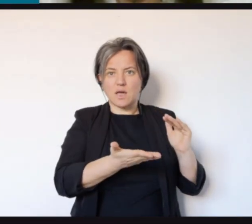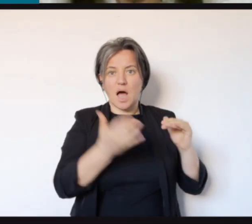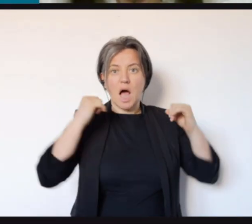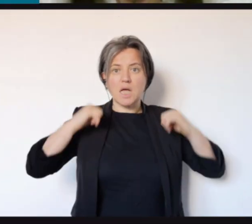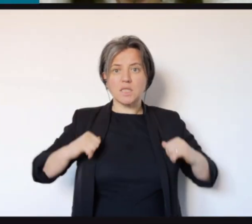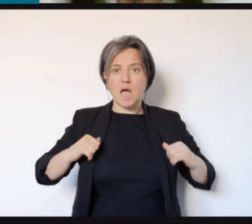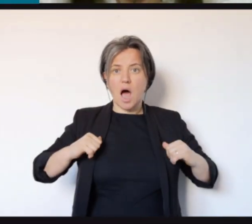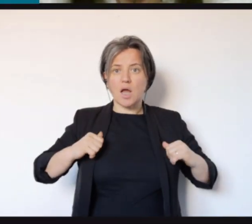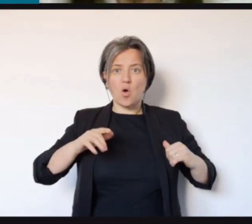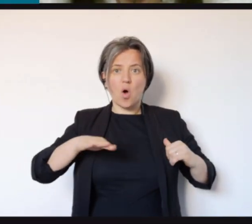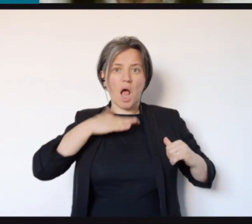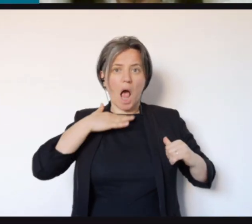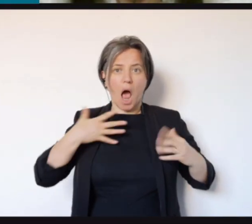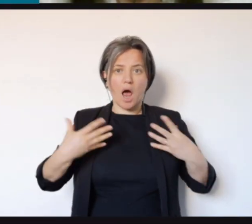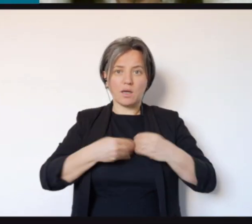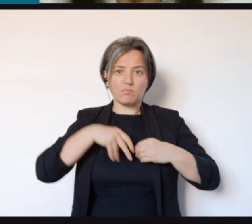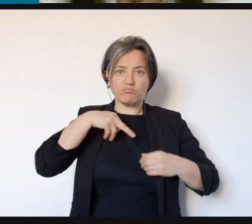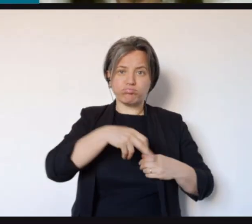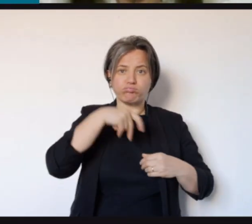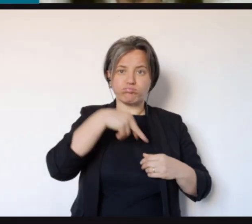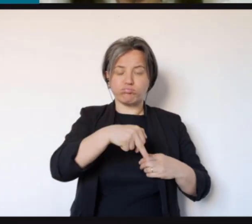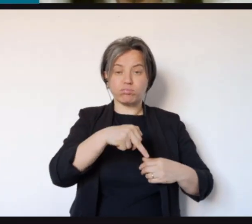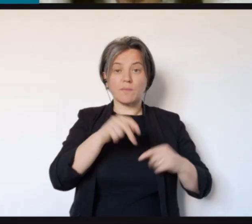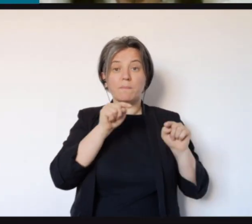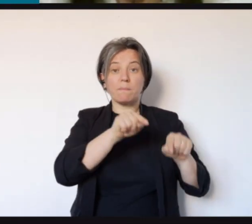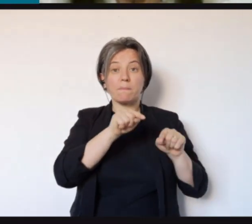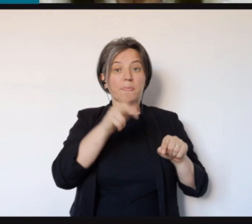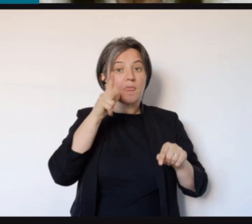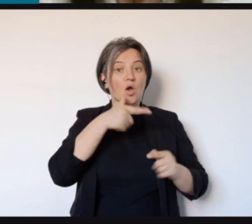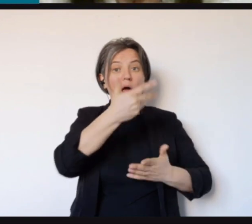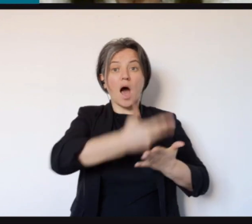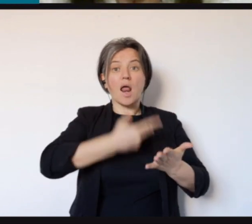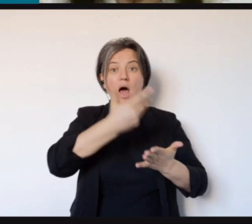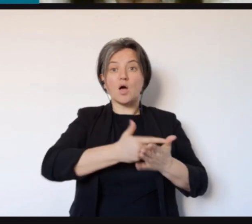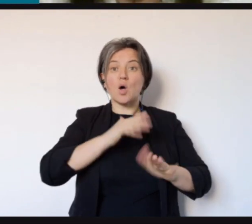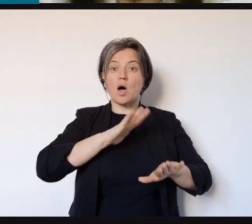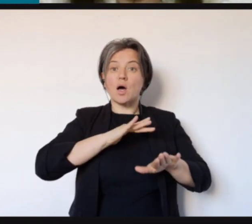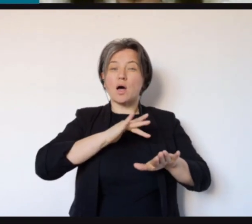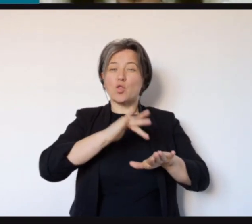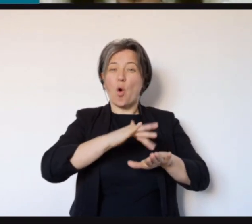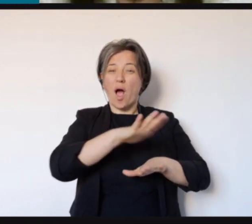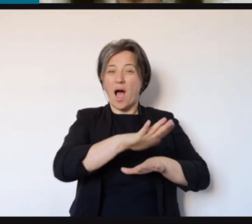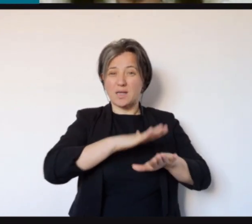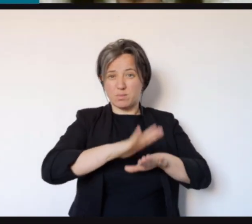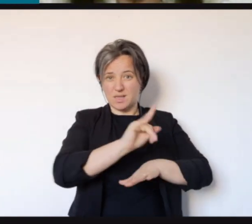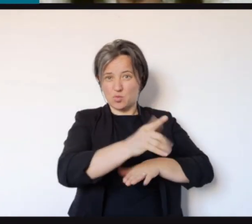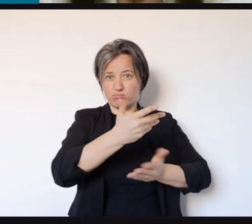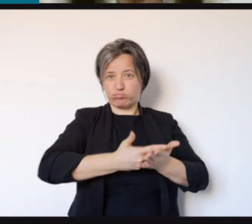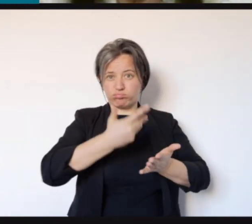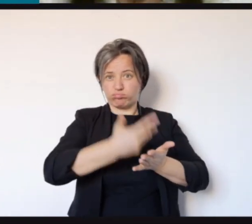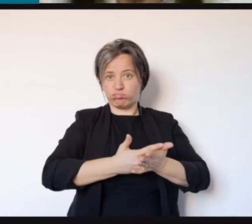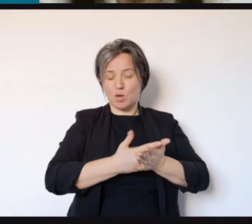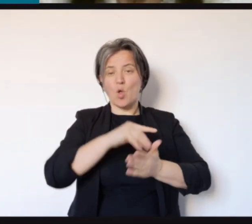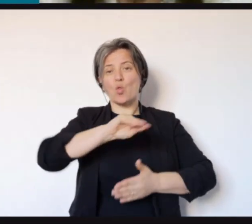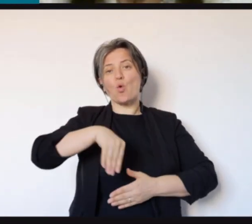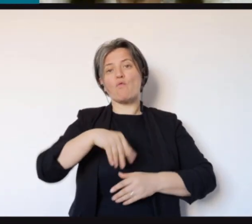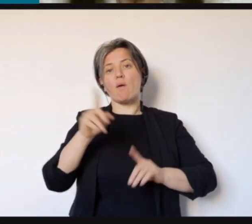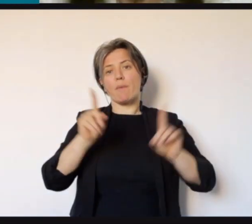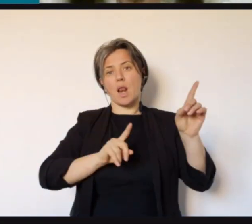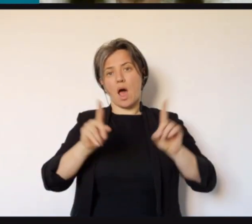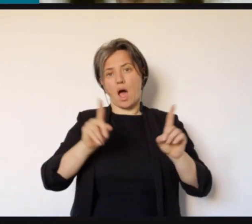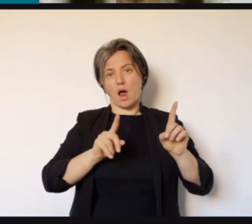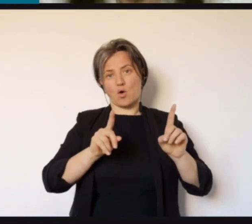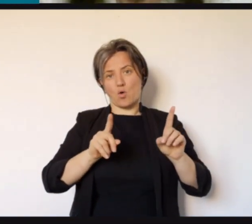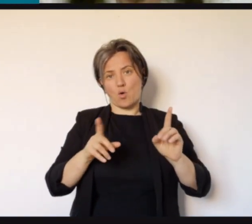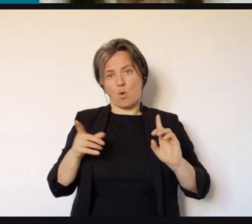una casa, con il suo zaino e i suoi cani, e ha raccontato questa sua esperienza lì